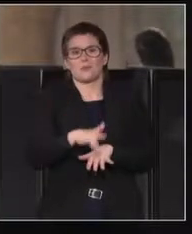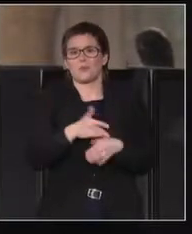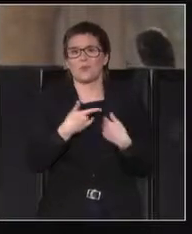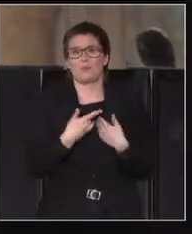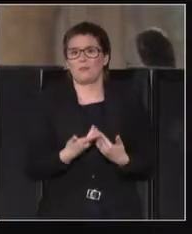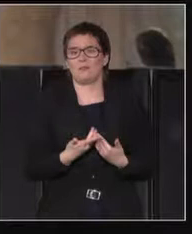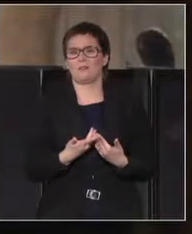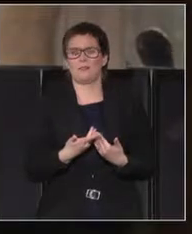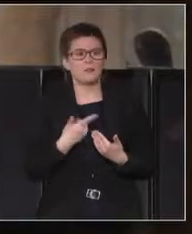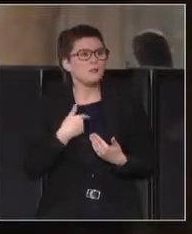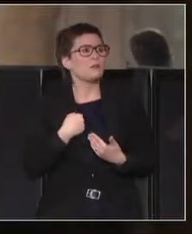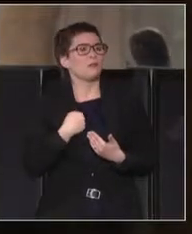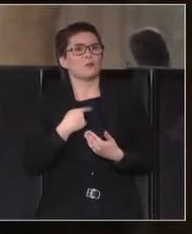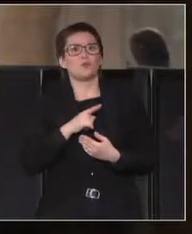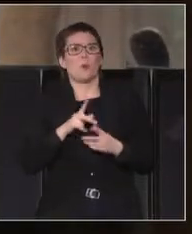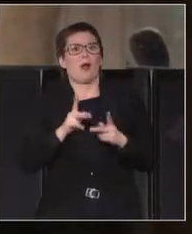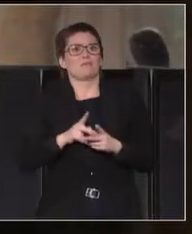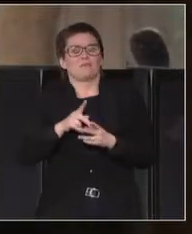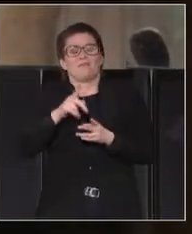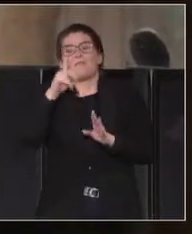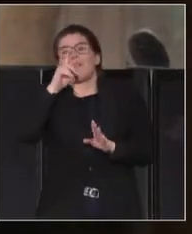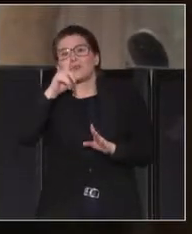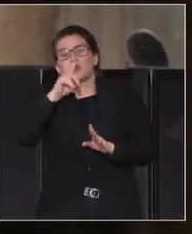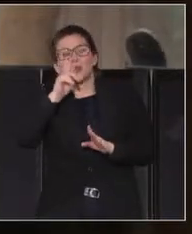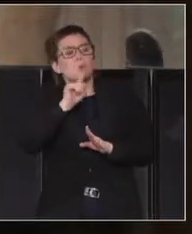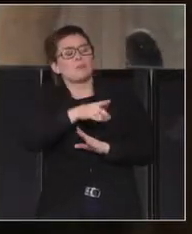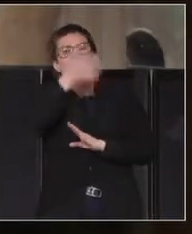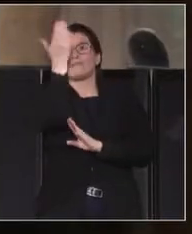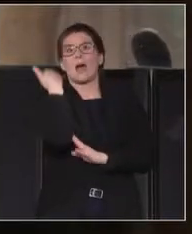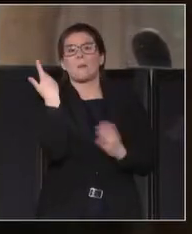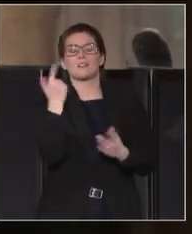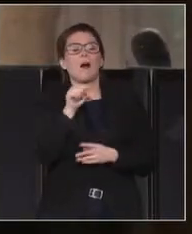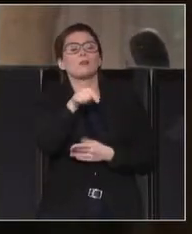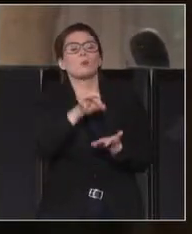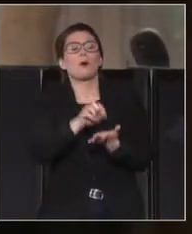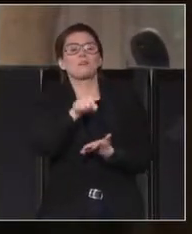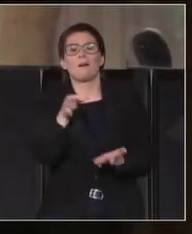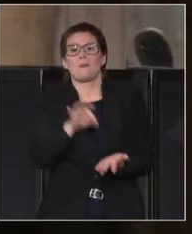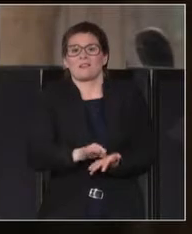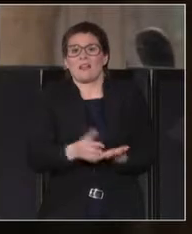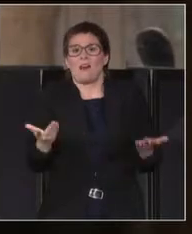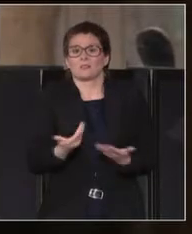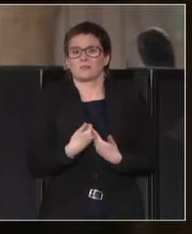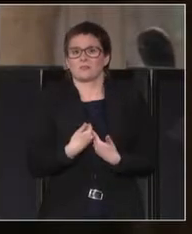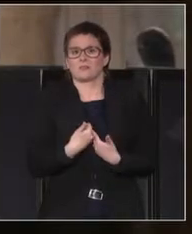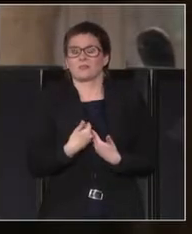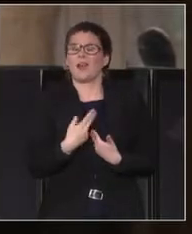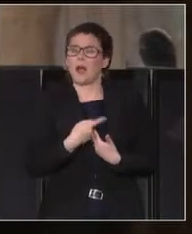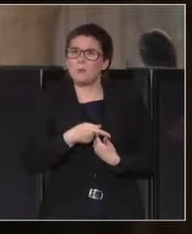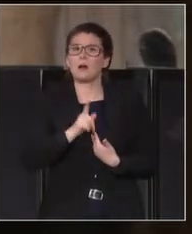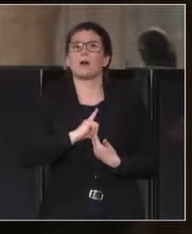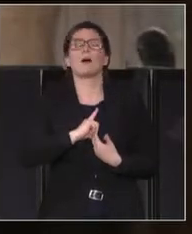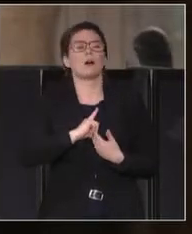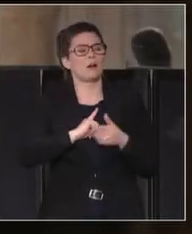ich nur versuchen kann, nachzuvollziehen, was an diesem Ort geschah. Aber etwas verändert sich, wenn